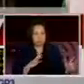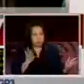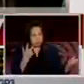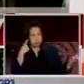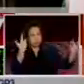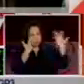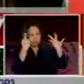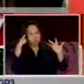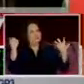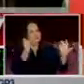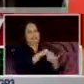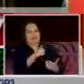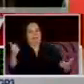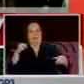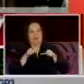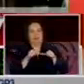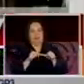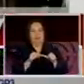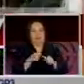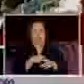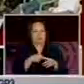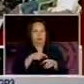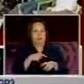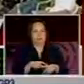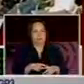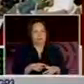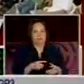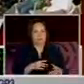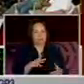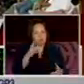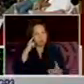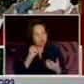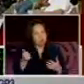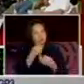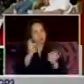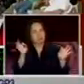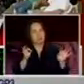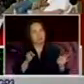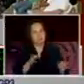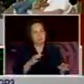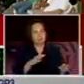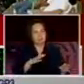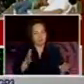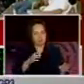paper, but I will obey the injunction.